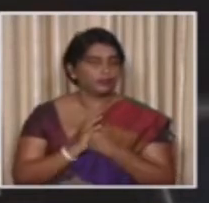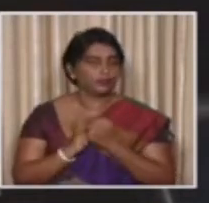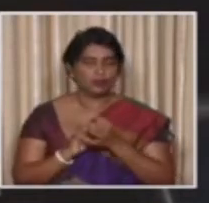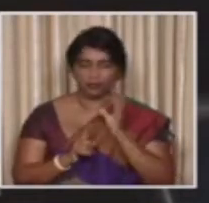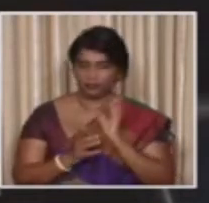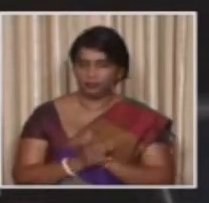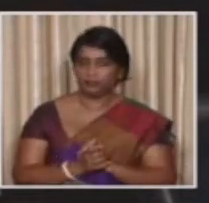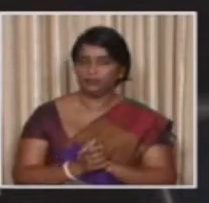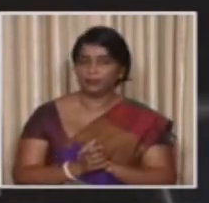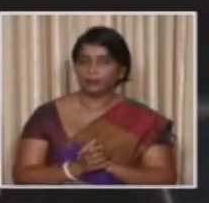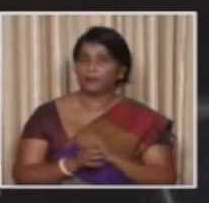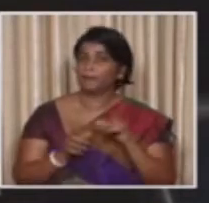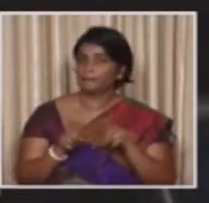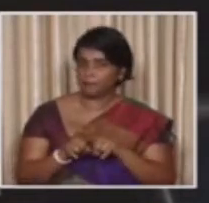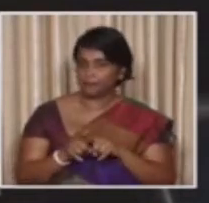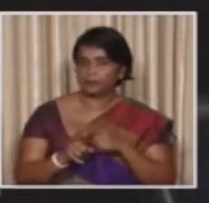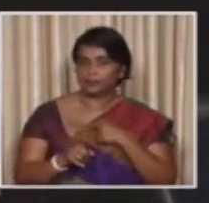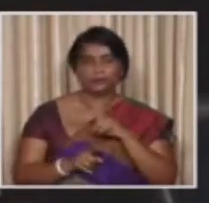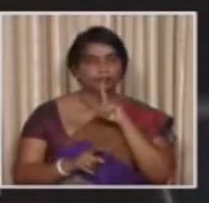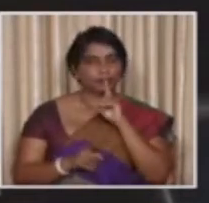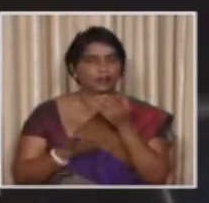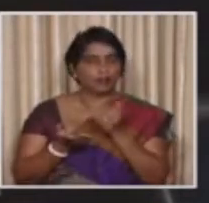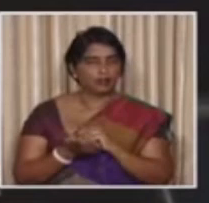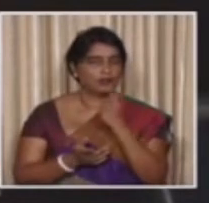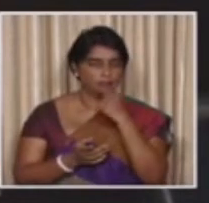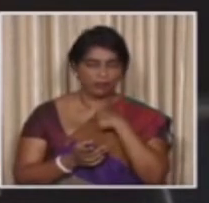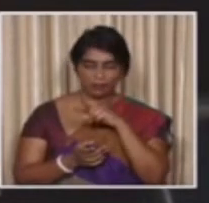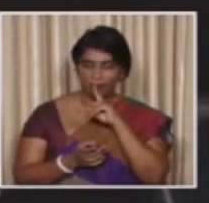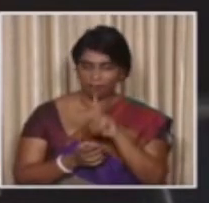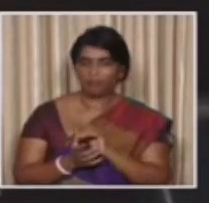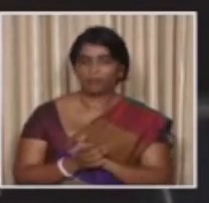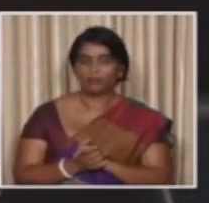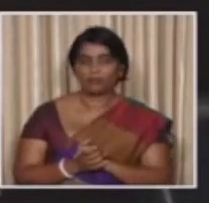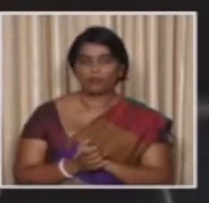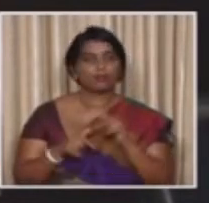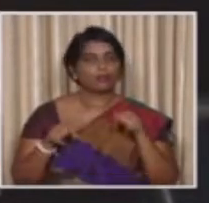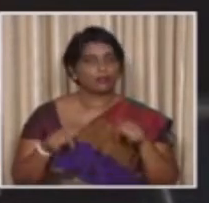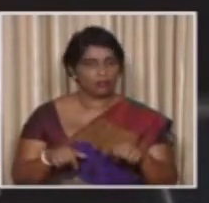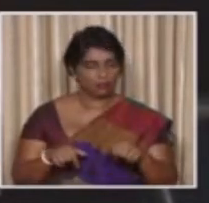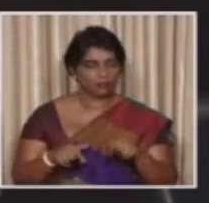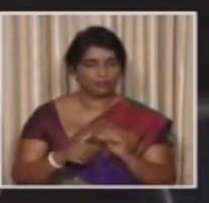සභාපතිතුමනි ඒ වගේම මම ඔබතුමාට කිව්ව තව කාරණාවක් දැන්